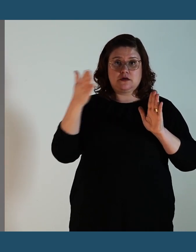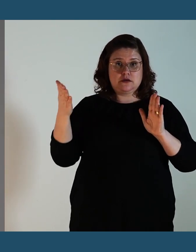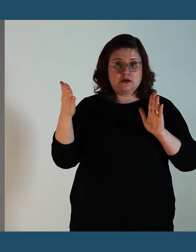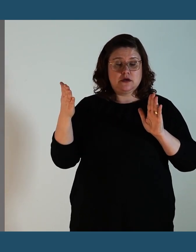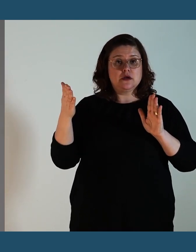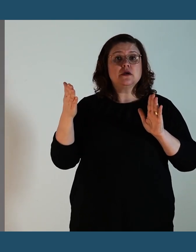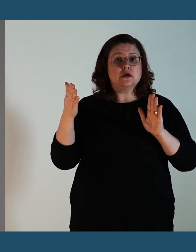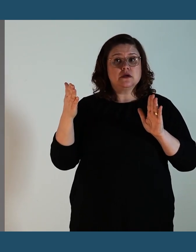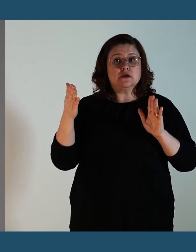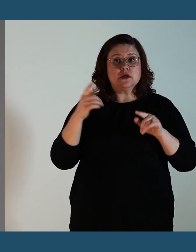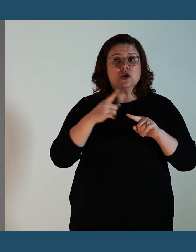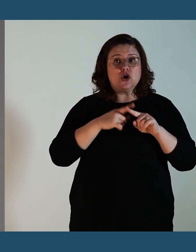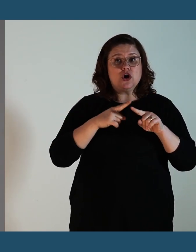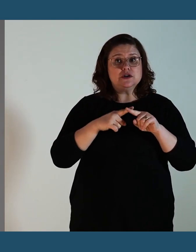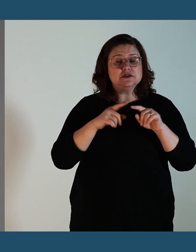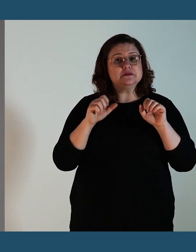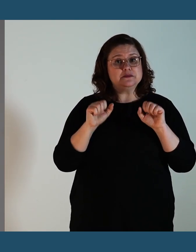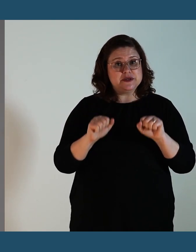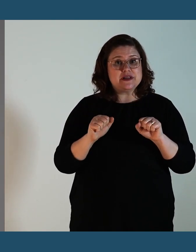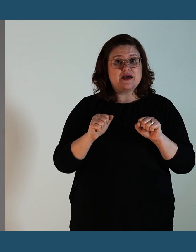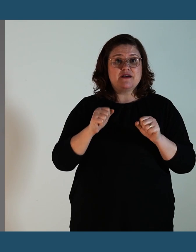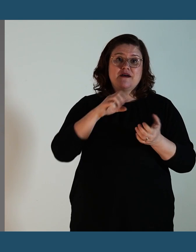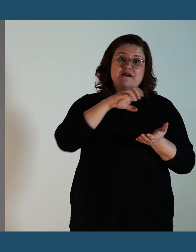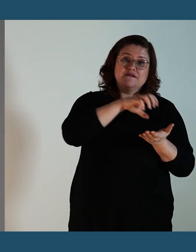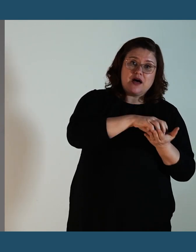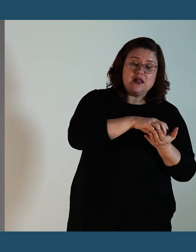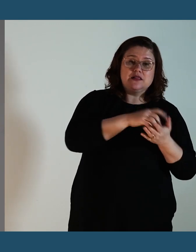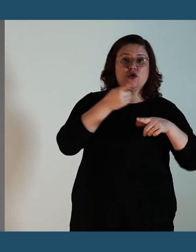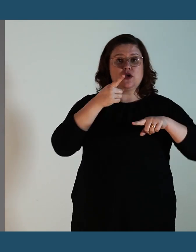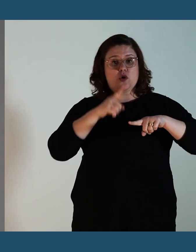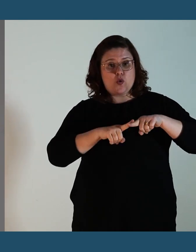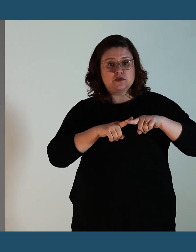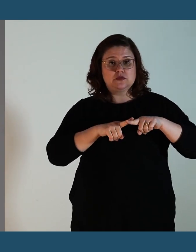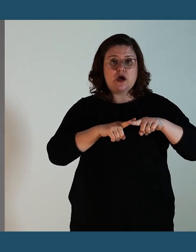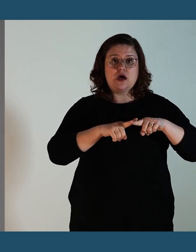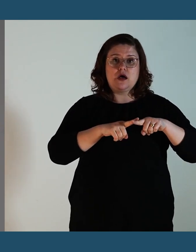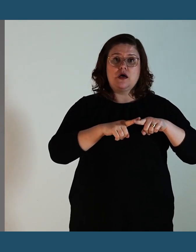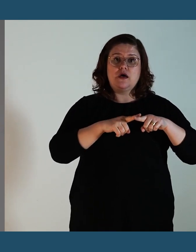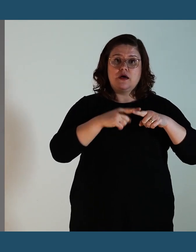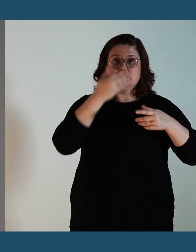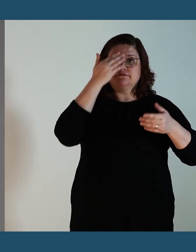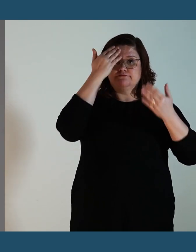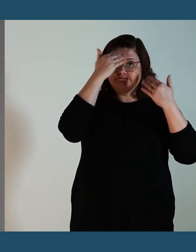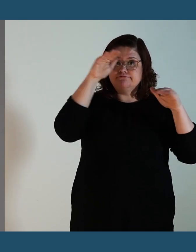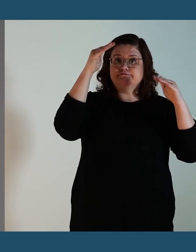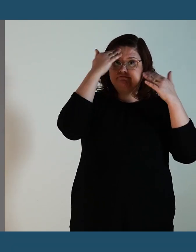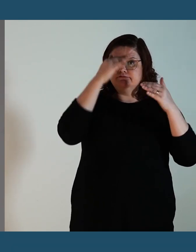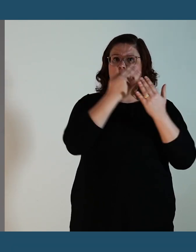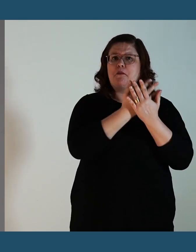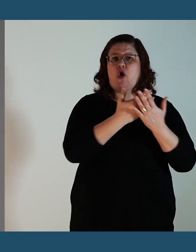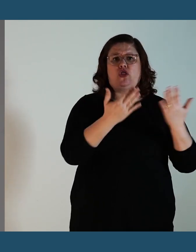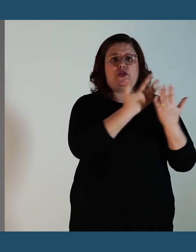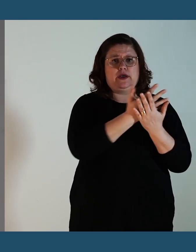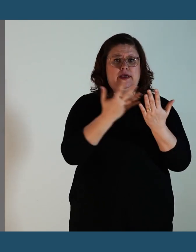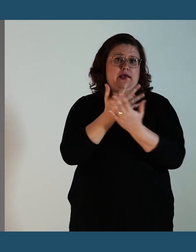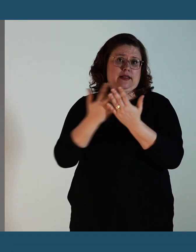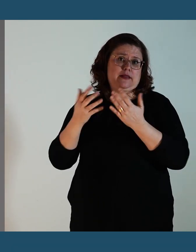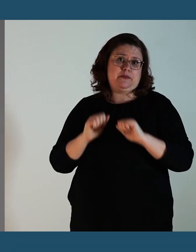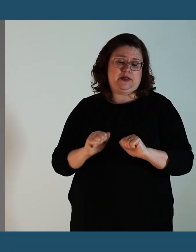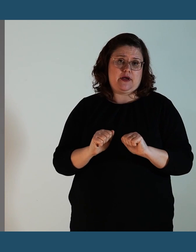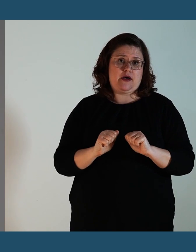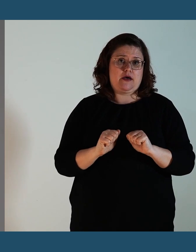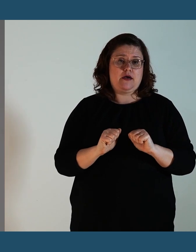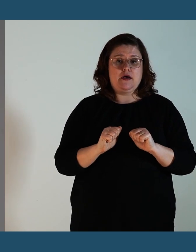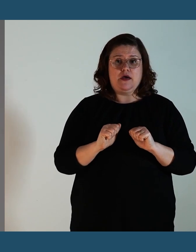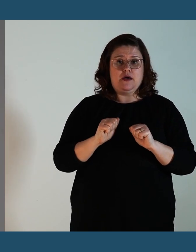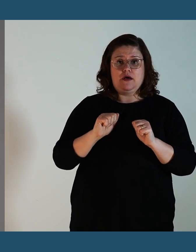kuin ihan valtio- ja kuntien puolelta sitä monikielistä viestintää. Että se ei voi olla vaan